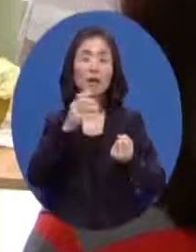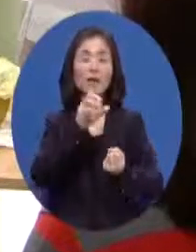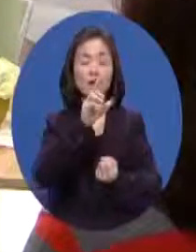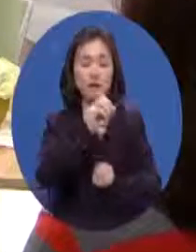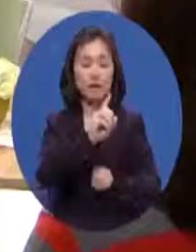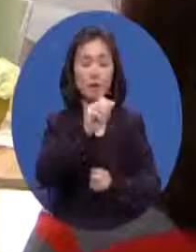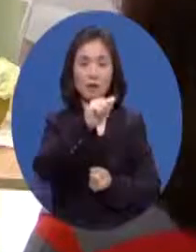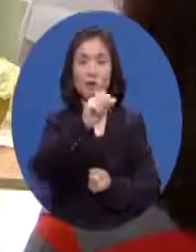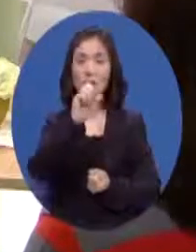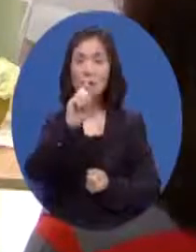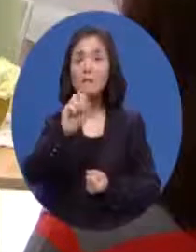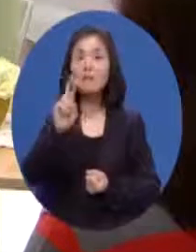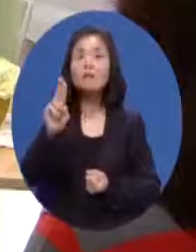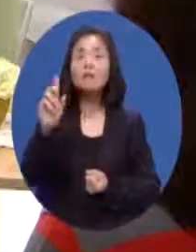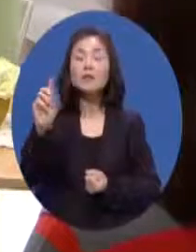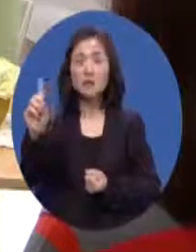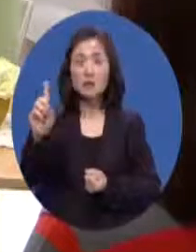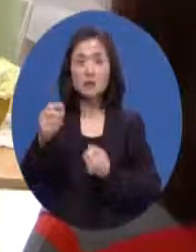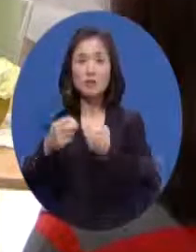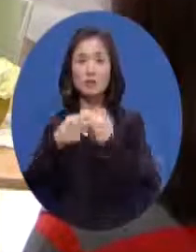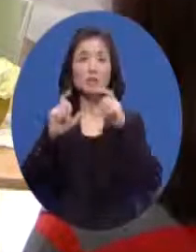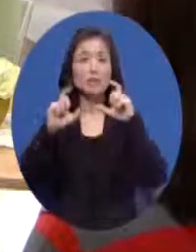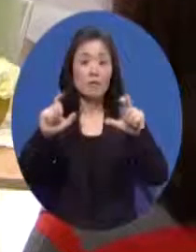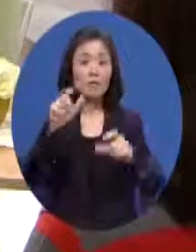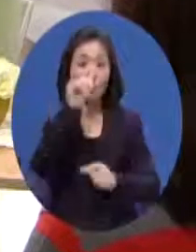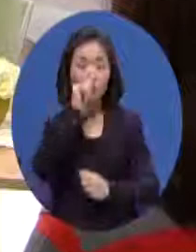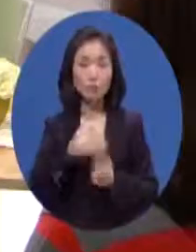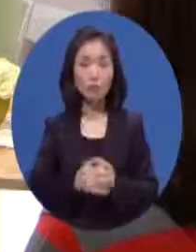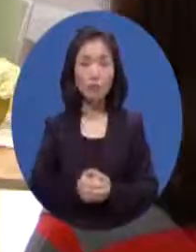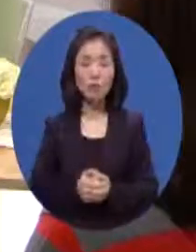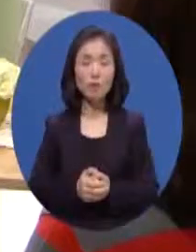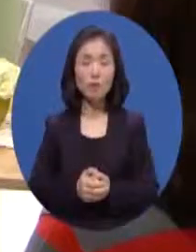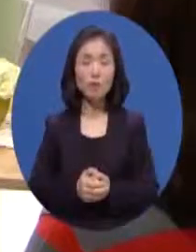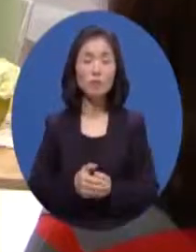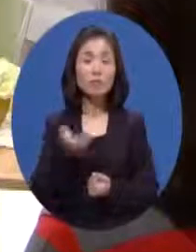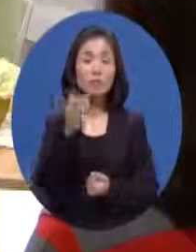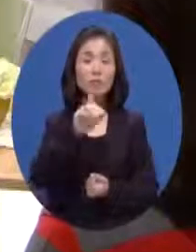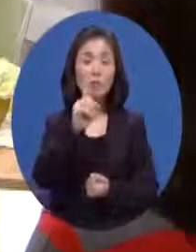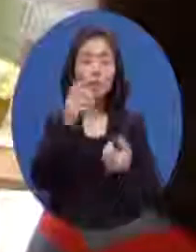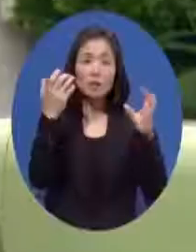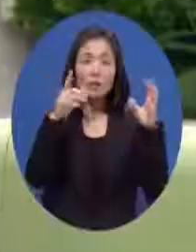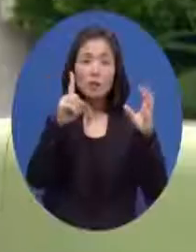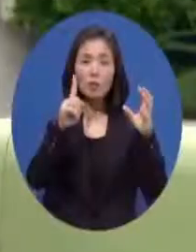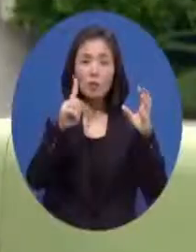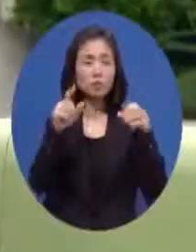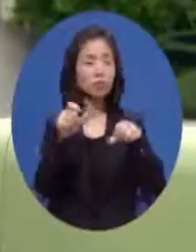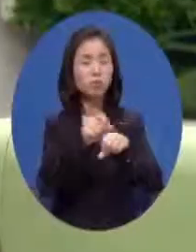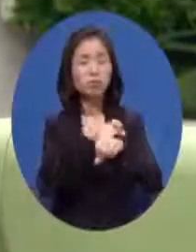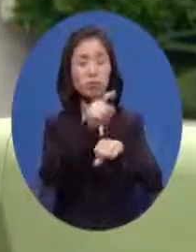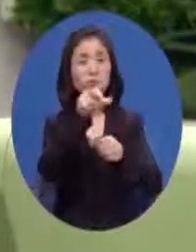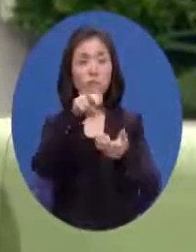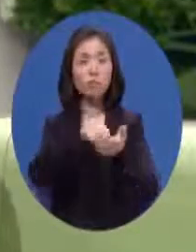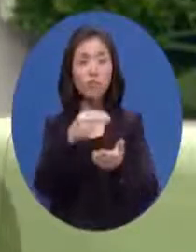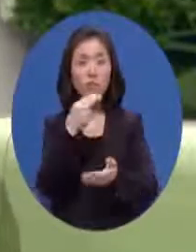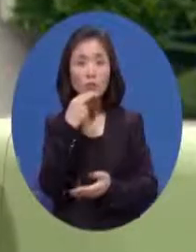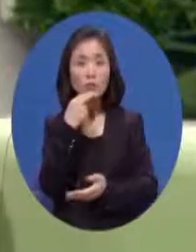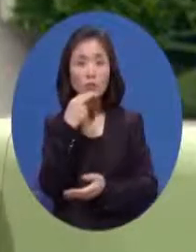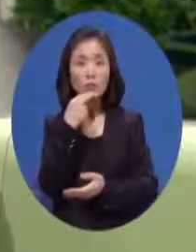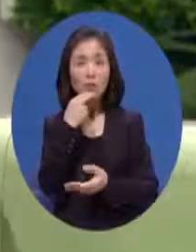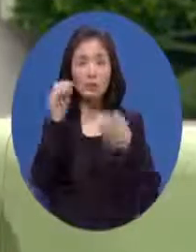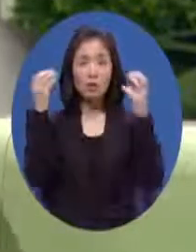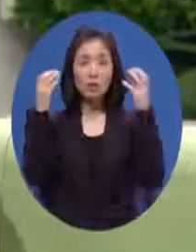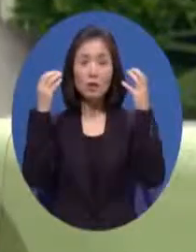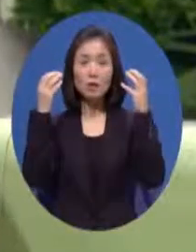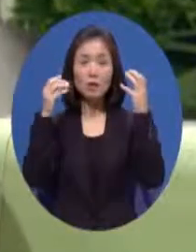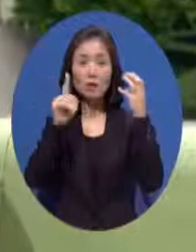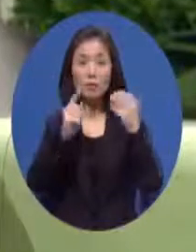우리가 ADHD라는 진단을 내립니다. 그런데 이제 어떤 아이들은 별로 그렇지가 않아요. 왜냐하면